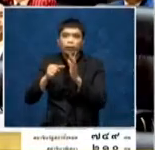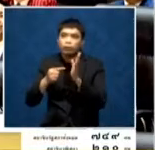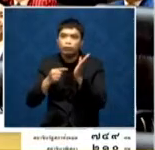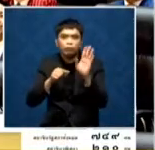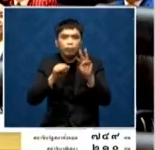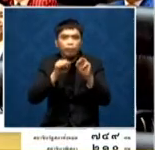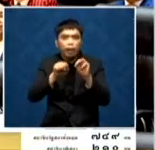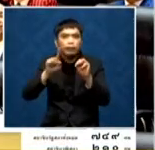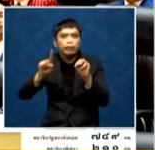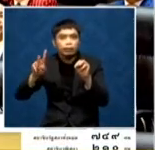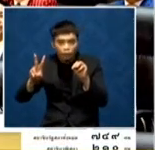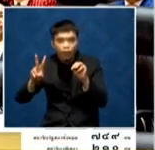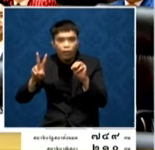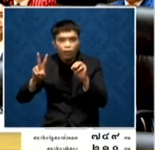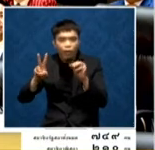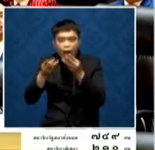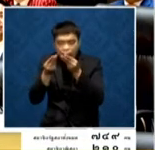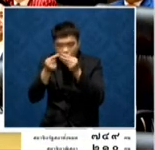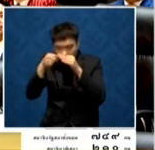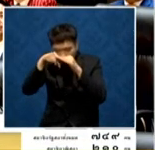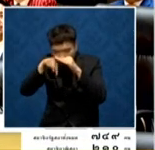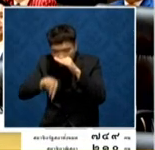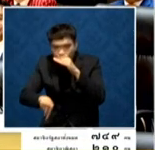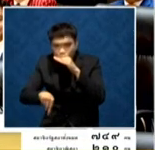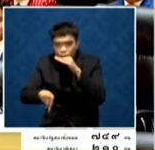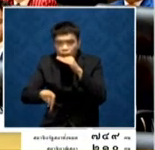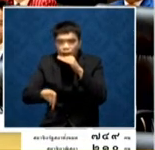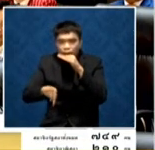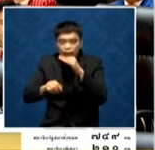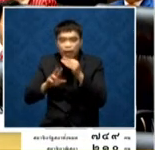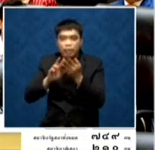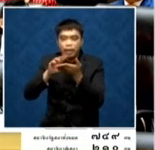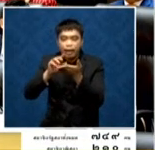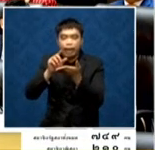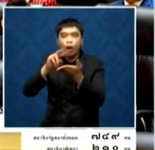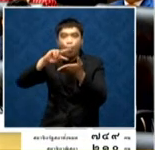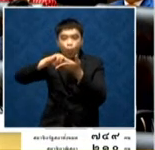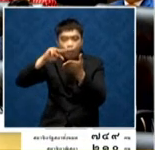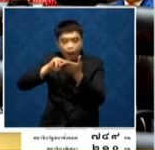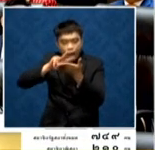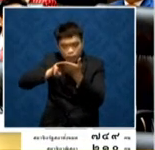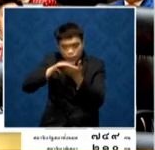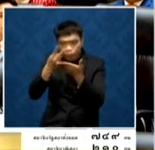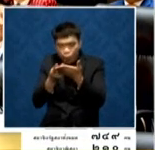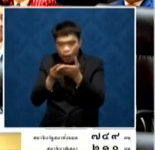ช่ ถ้าเกาะกันอยู่เนี่ยใครจะได้เป็นอันนั้นอาจจะคุณอาจจะพออันนั้น